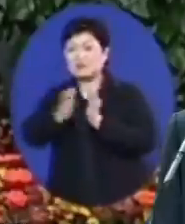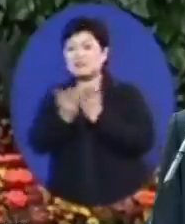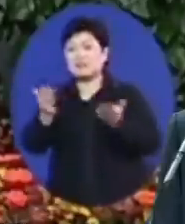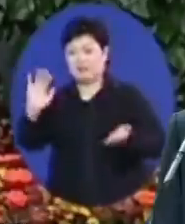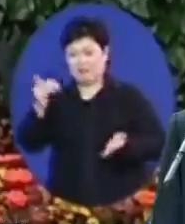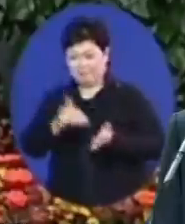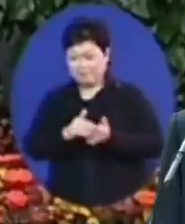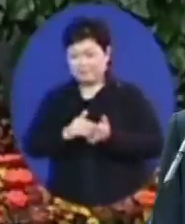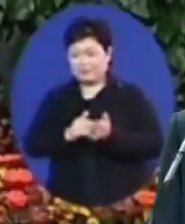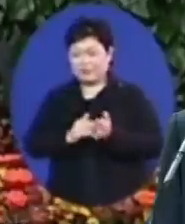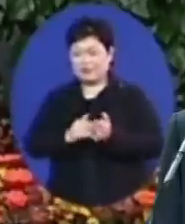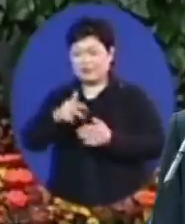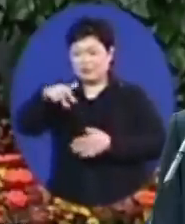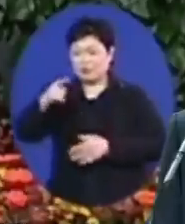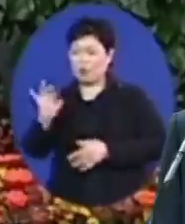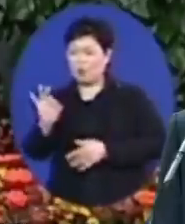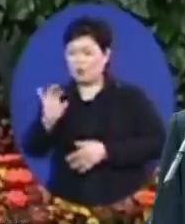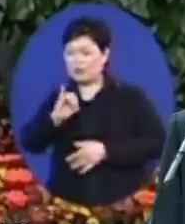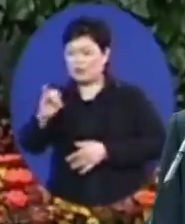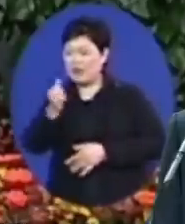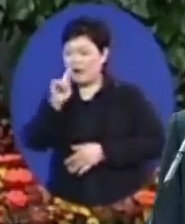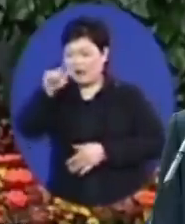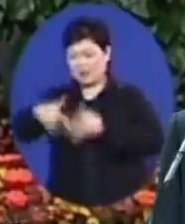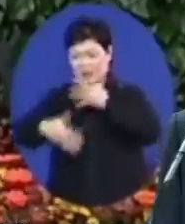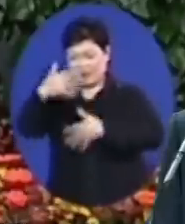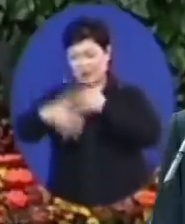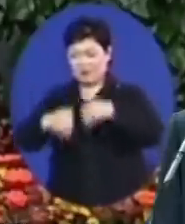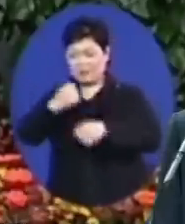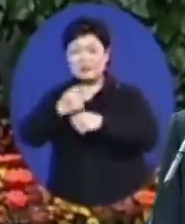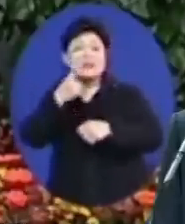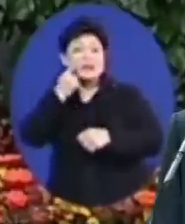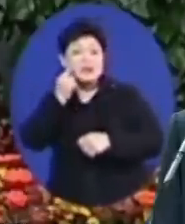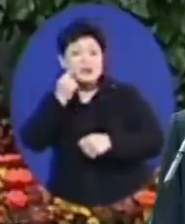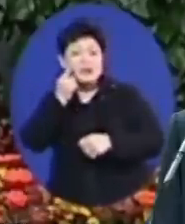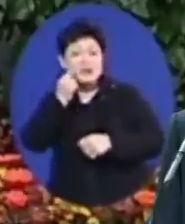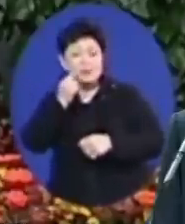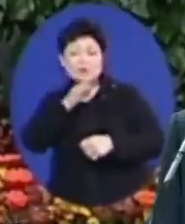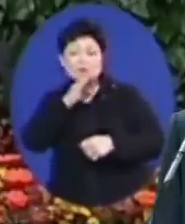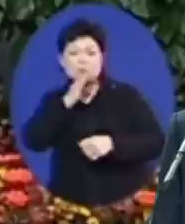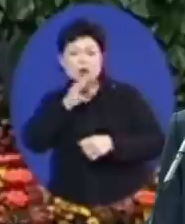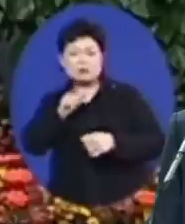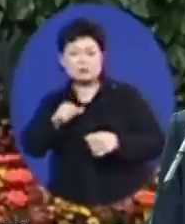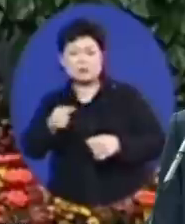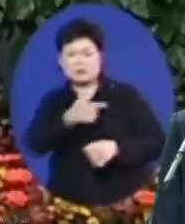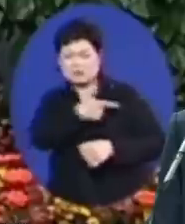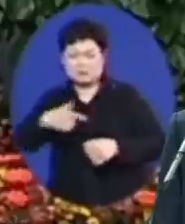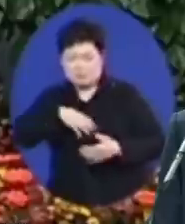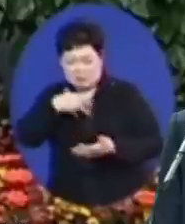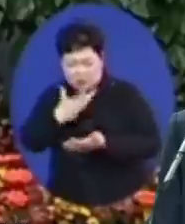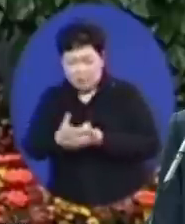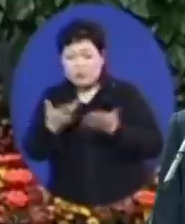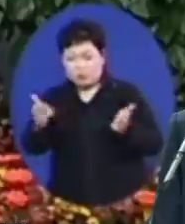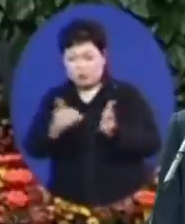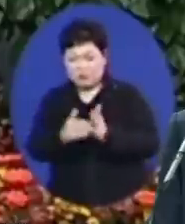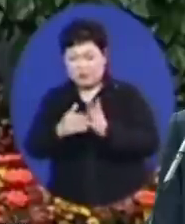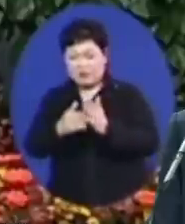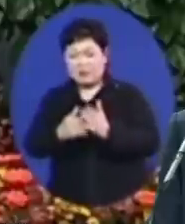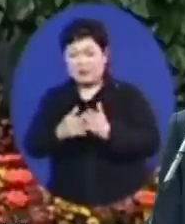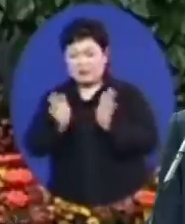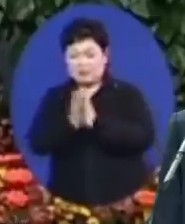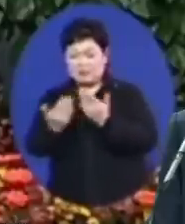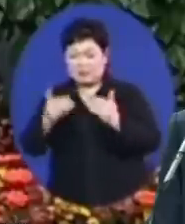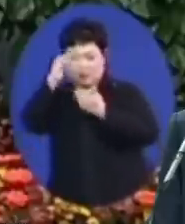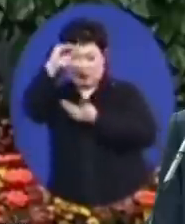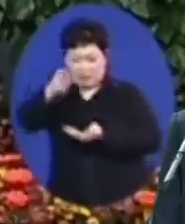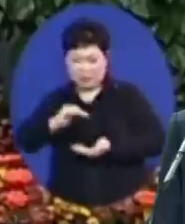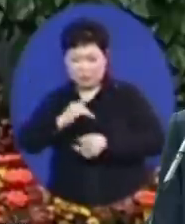종이학이라는 제목으로 출판된 글을 영화로 만들어져 일본 열도에 커다란 감동을 주었습니다. 그는 이 책에서 소중한 것은 눈에